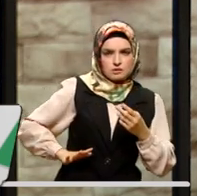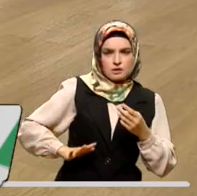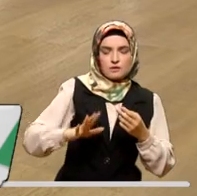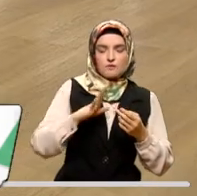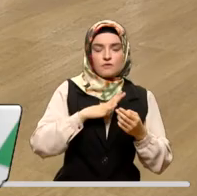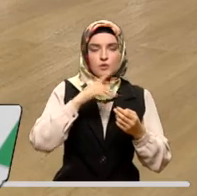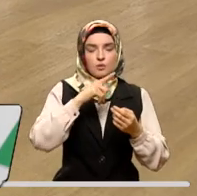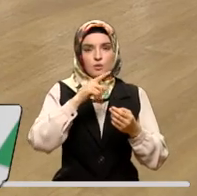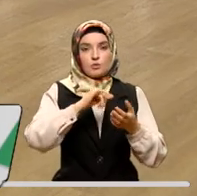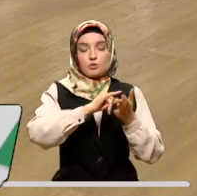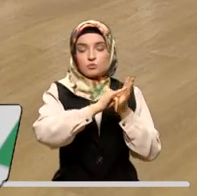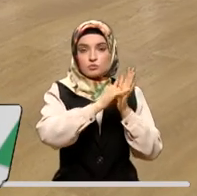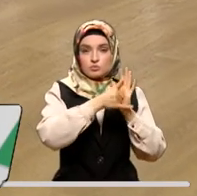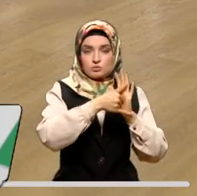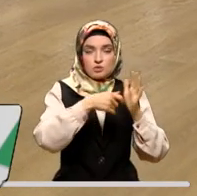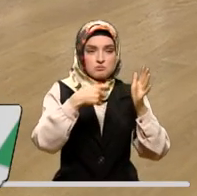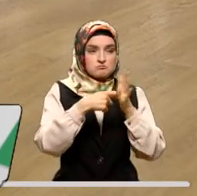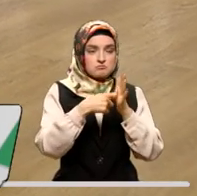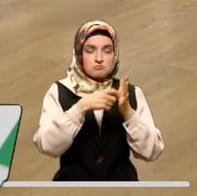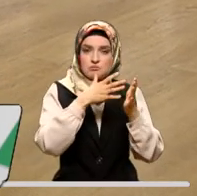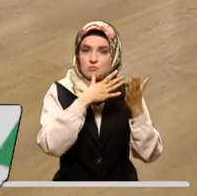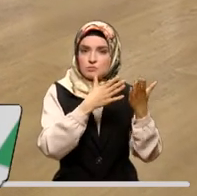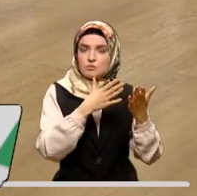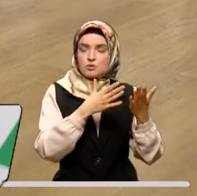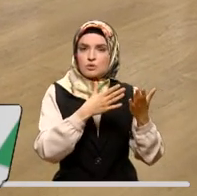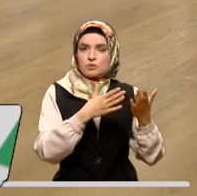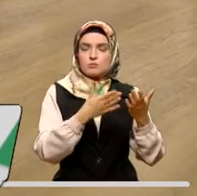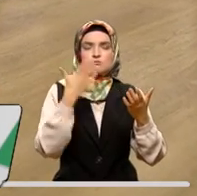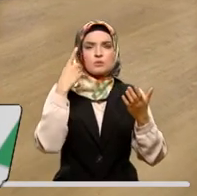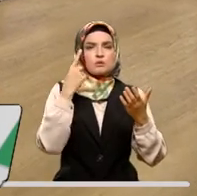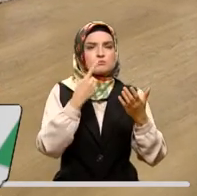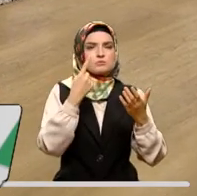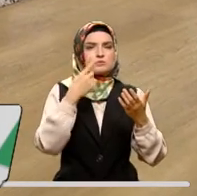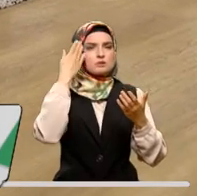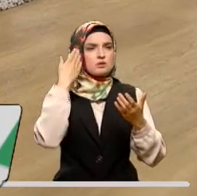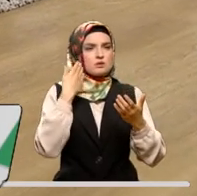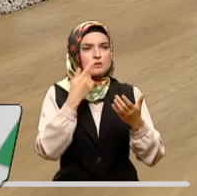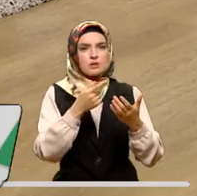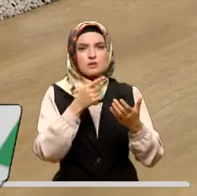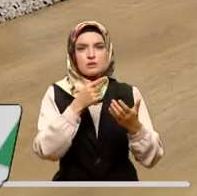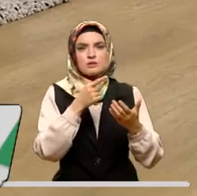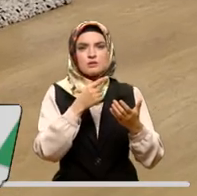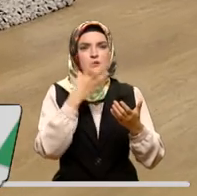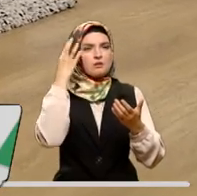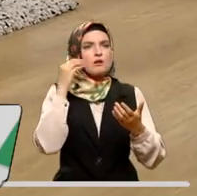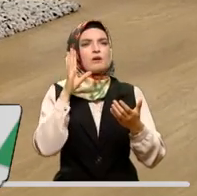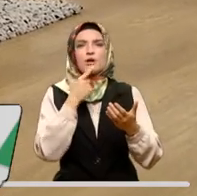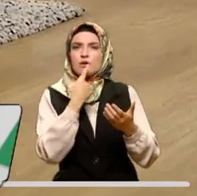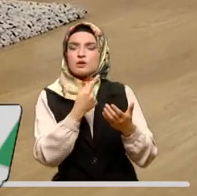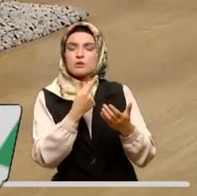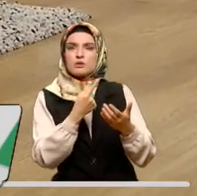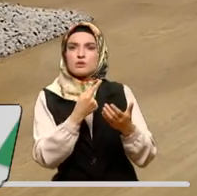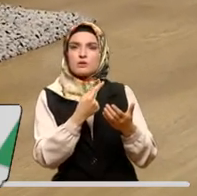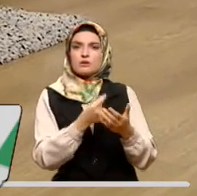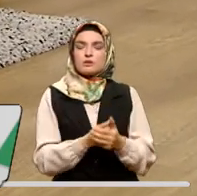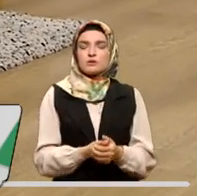o YouTube'da isimlerini biliyor. Ben mesela geçen bir şey seyrediyordu. Diyor ki sen anlamıyorsun hala, sen anlamıyorsun diye. 3 yaşında ve